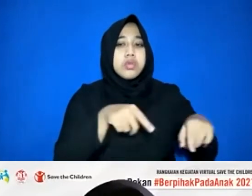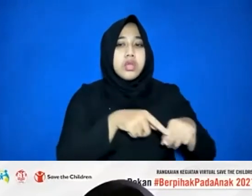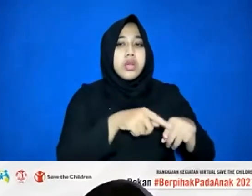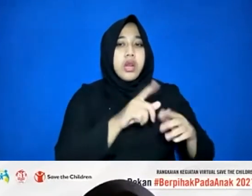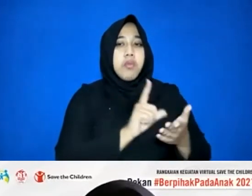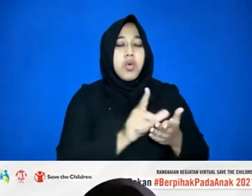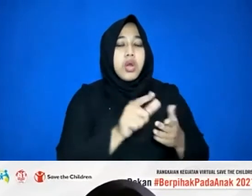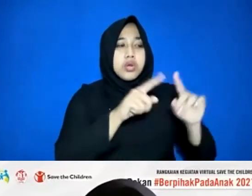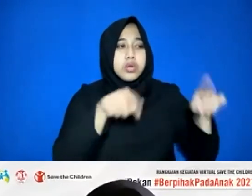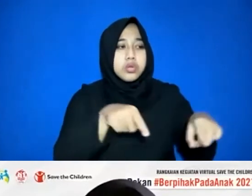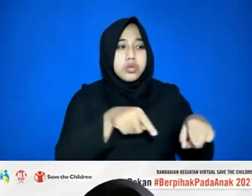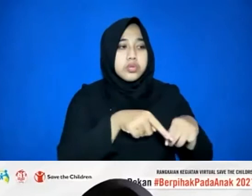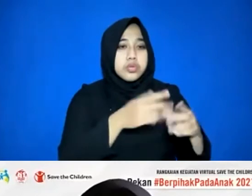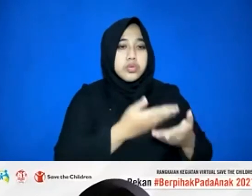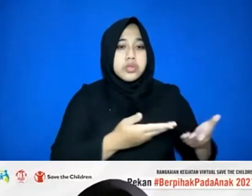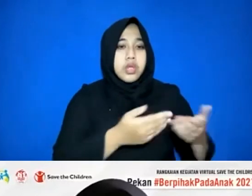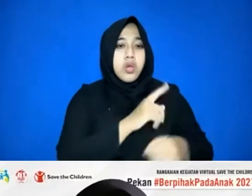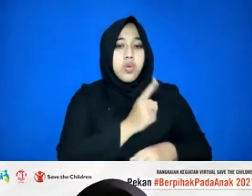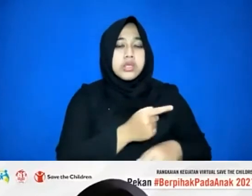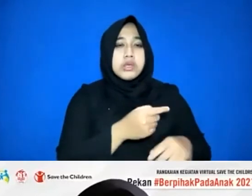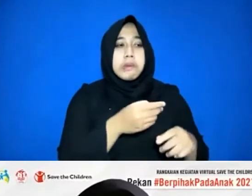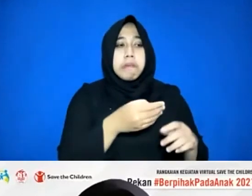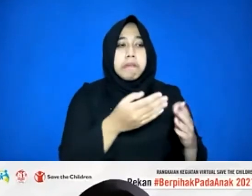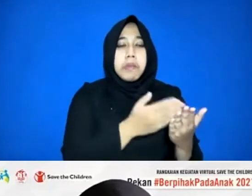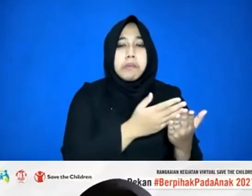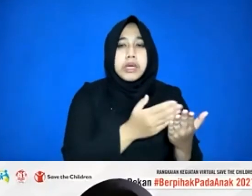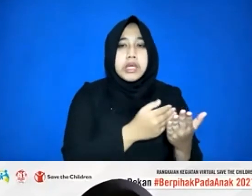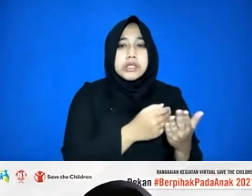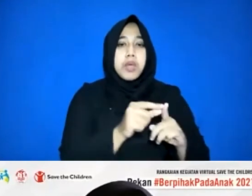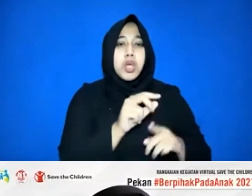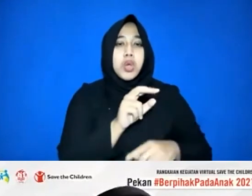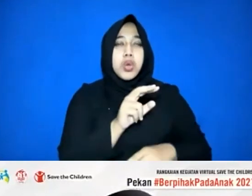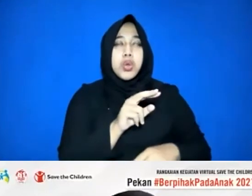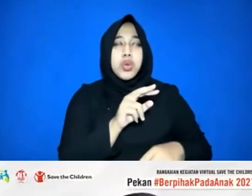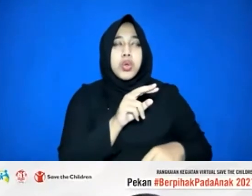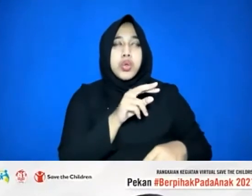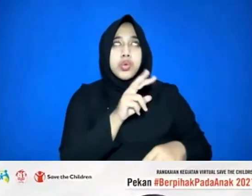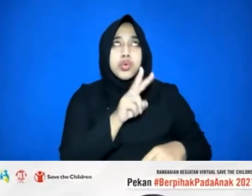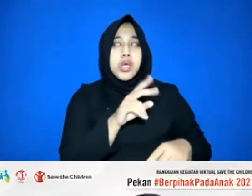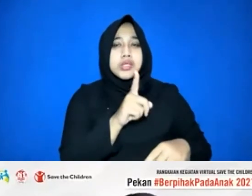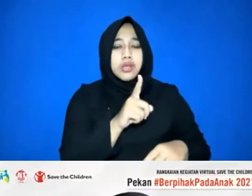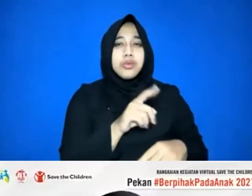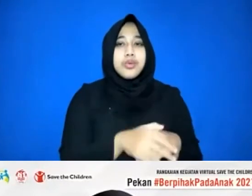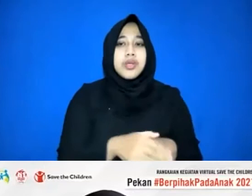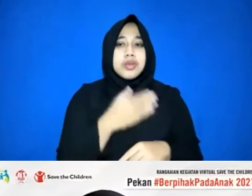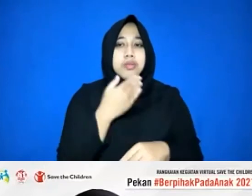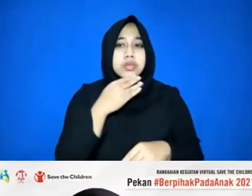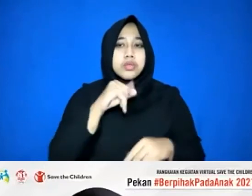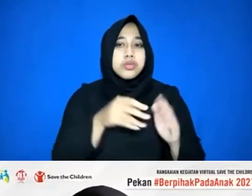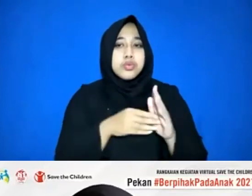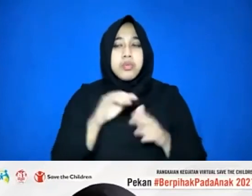wajib untuk pemberkasan sebelum P21. Itu Mbak Sofi. Iya, makasih Mas Jumali